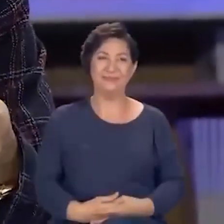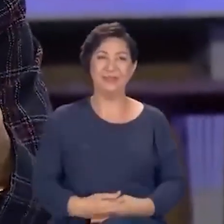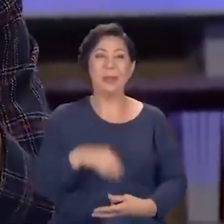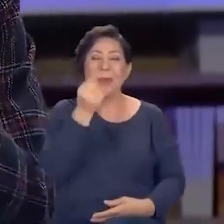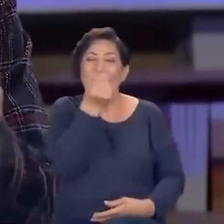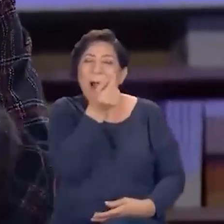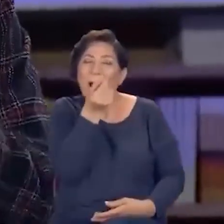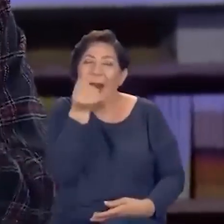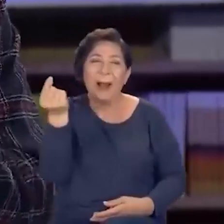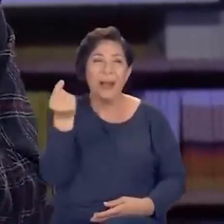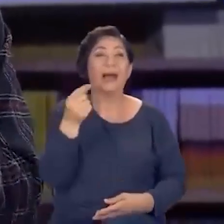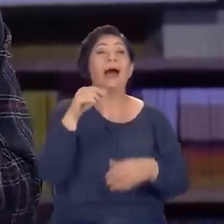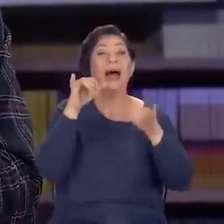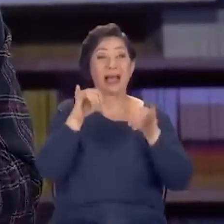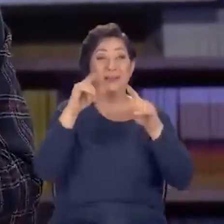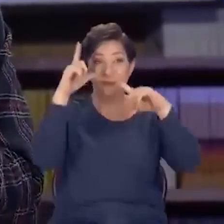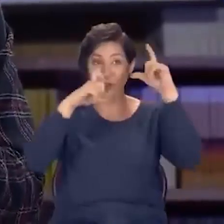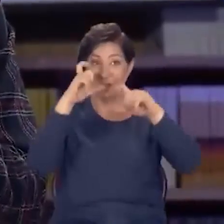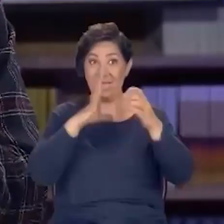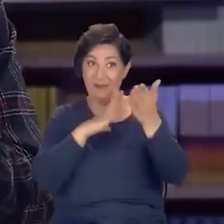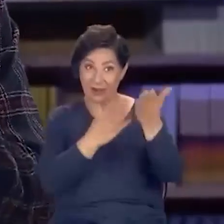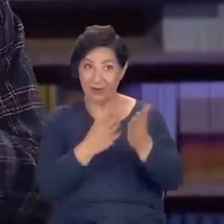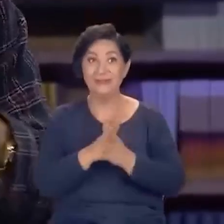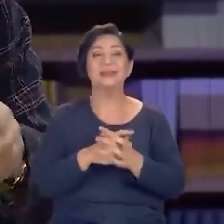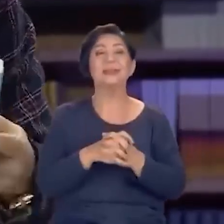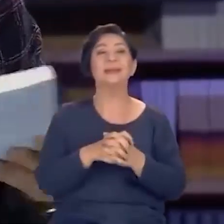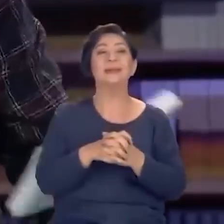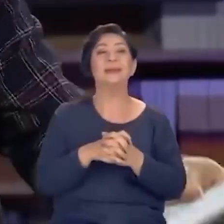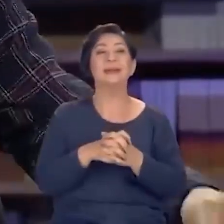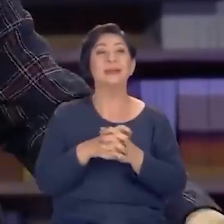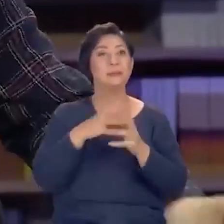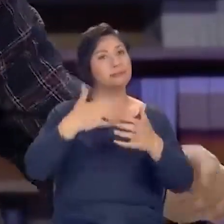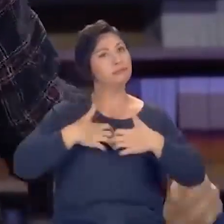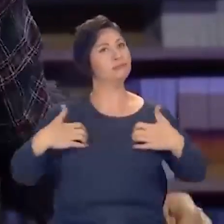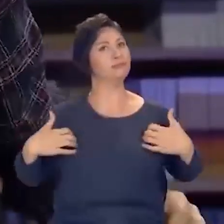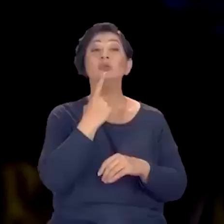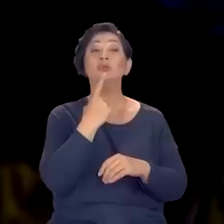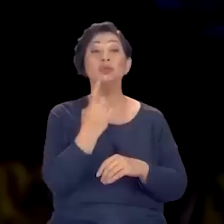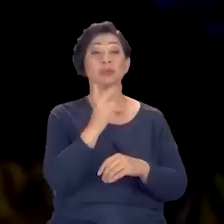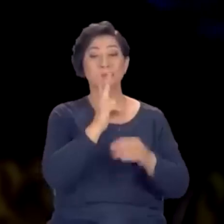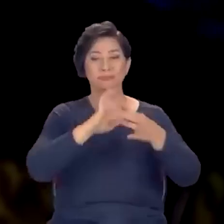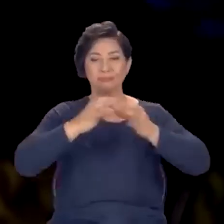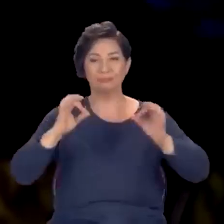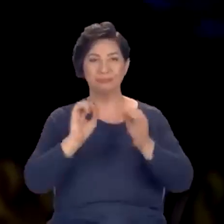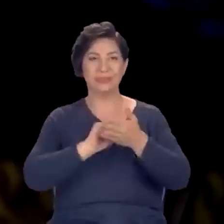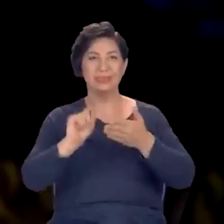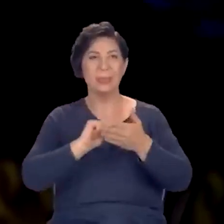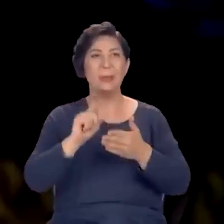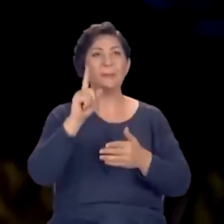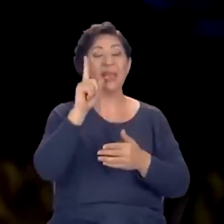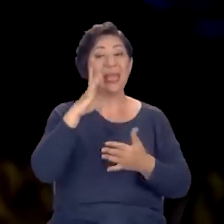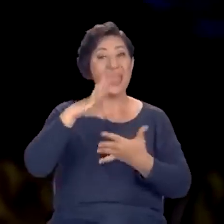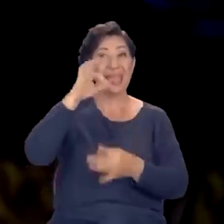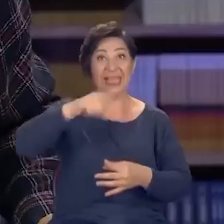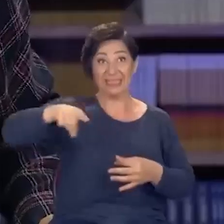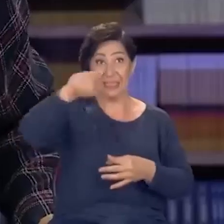küçük puntolu. Aynı zamanda fotoğraflar da var. Ve girişkensiniz bu konuda. Yani bir kere